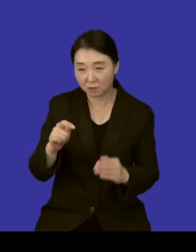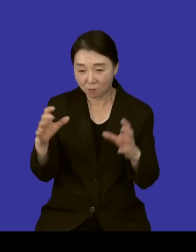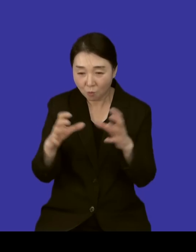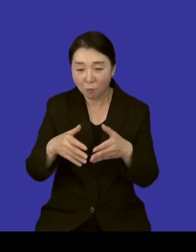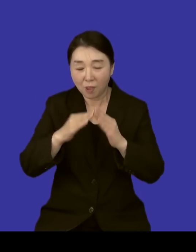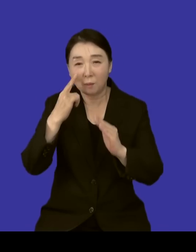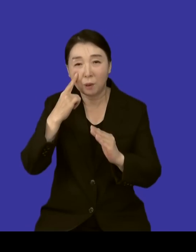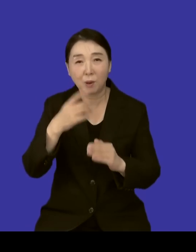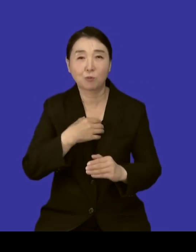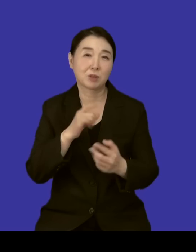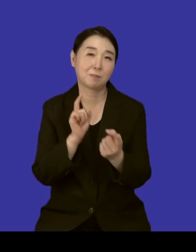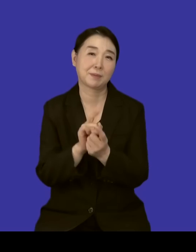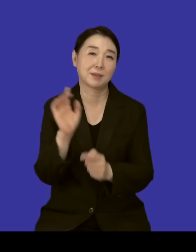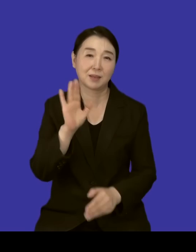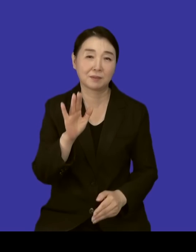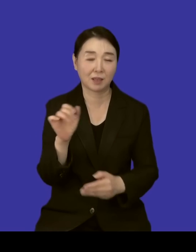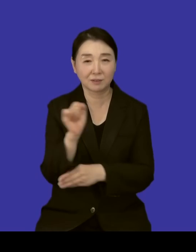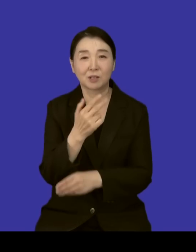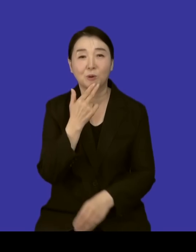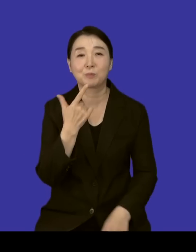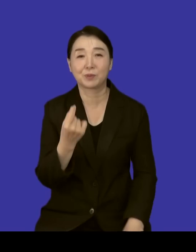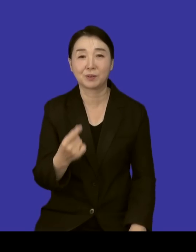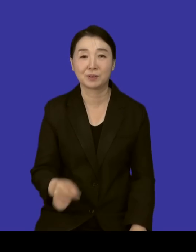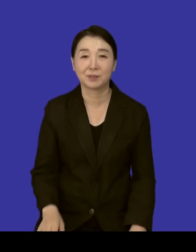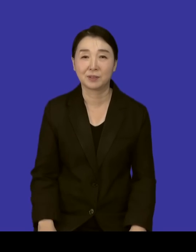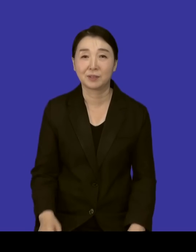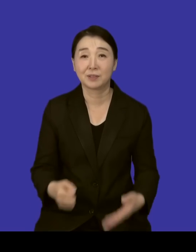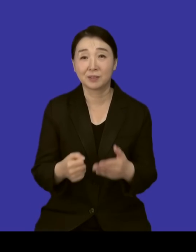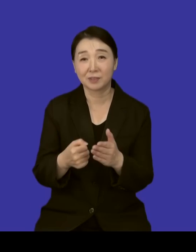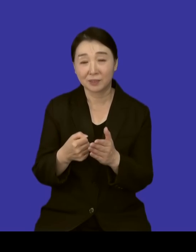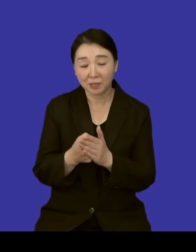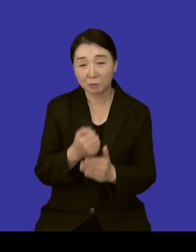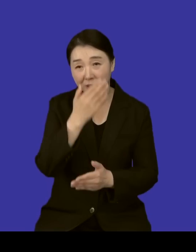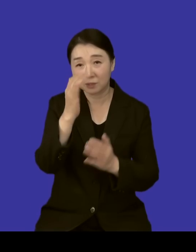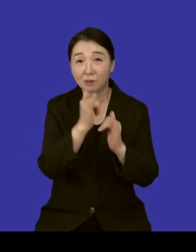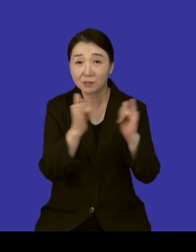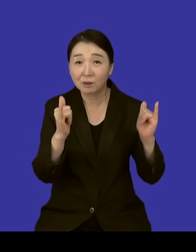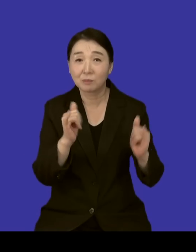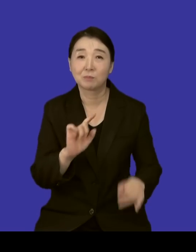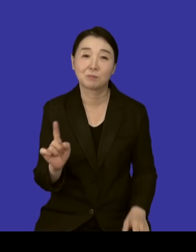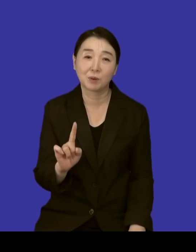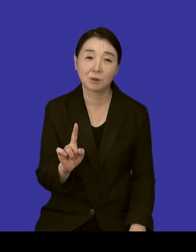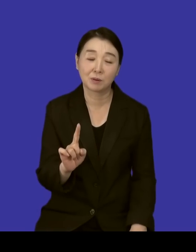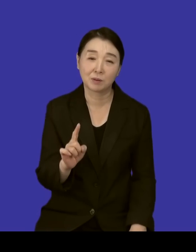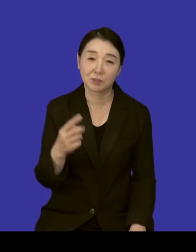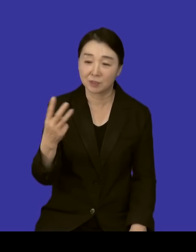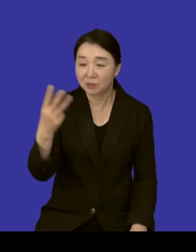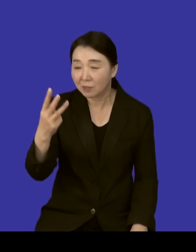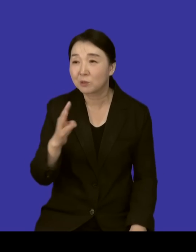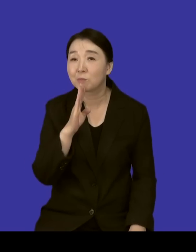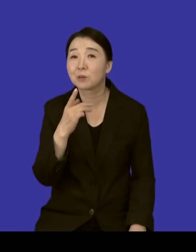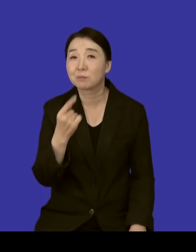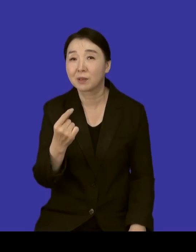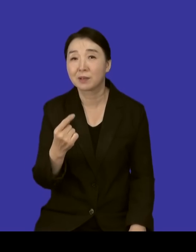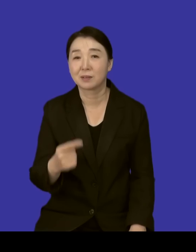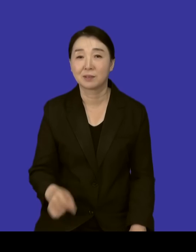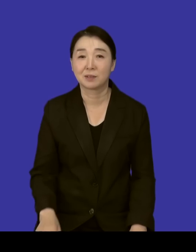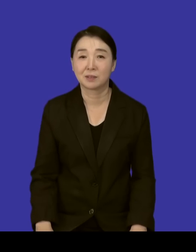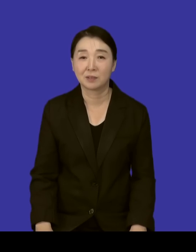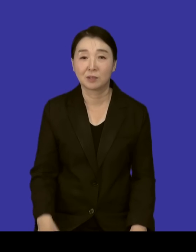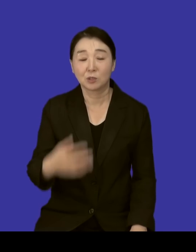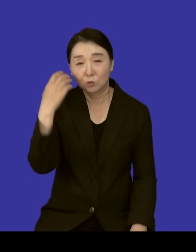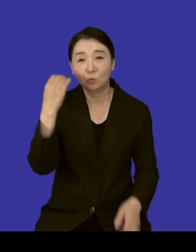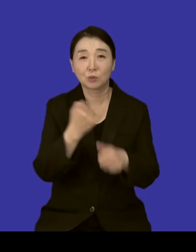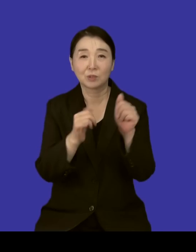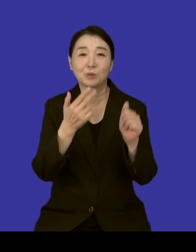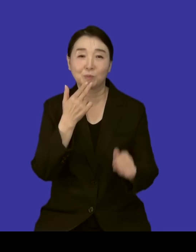위기가 오겠어요? 어떻게 흔들리겠어요? 네. 그러니까 우리 청년들이 네. 그 한 2, 3천 명 되는데 네, 19년 네, 네. 동안 아무도